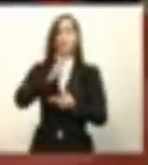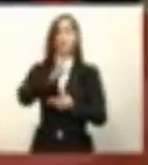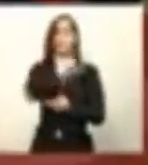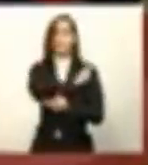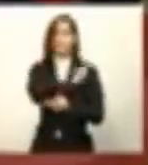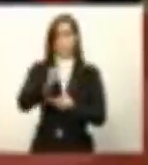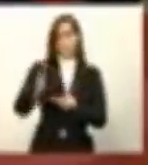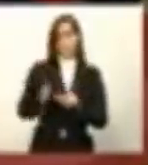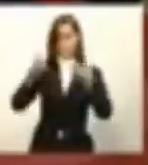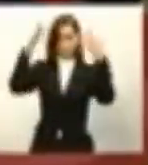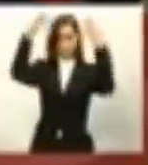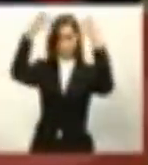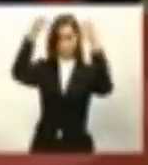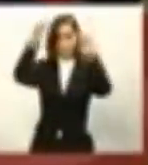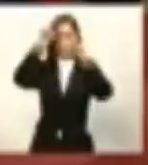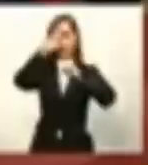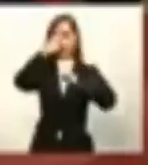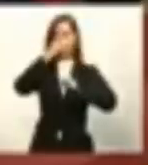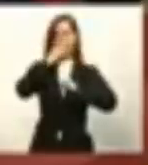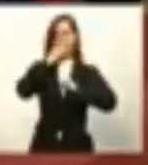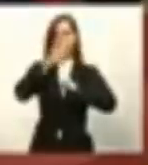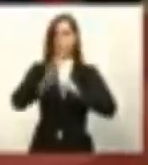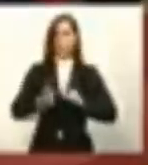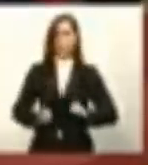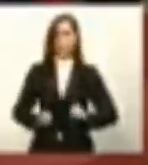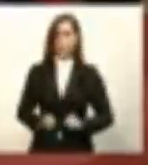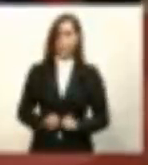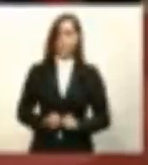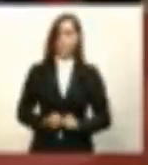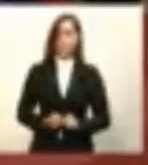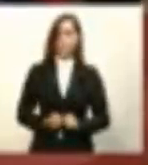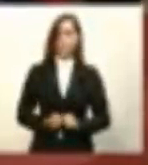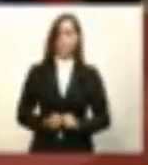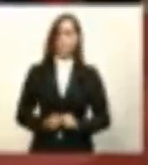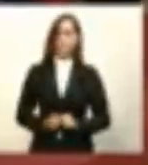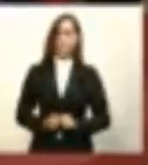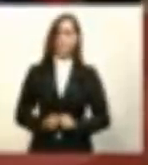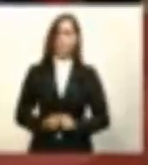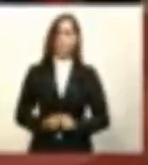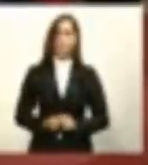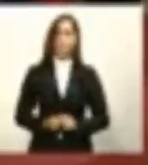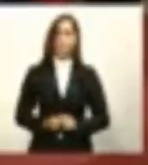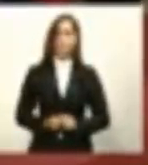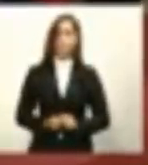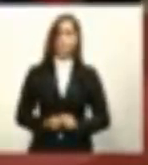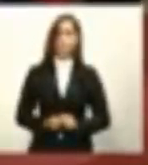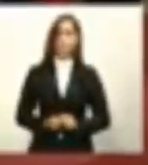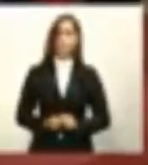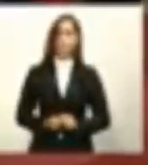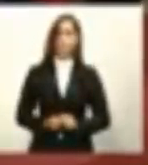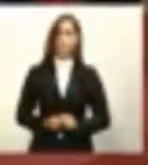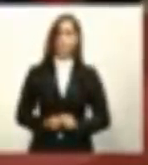ensemble. Nous connaissons en République Dominicaine qu'il y a un pile haïtien capable de caler tout le monde con Jonjon. Eh